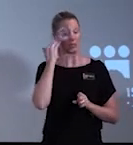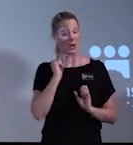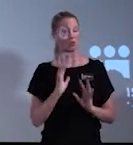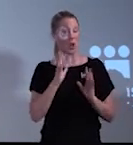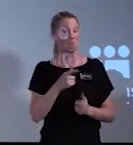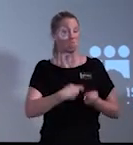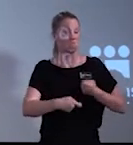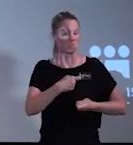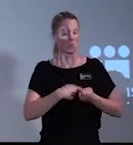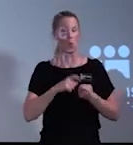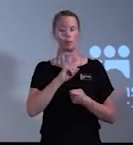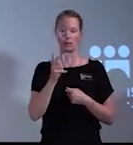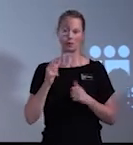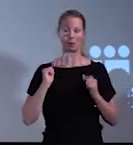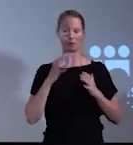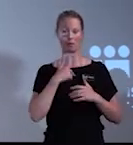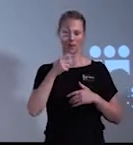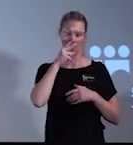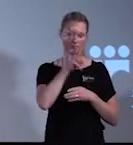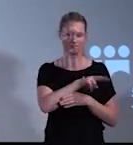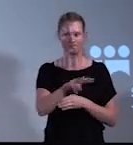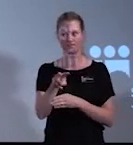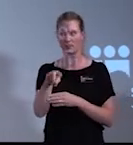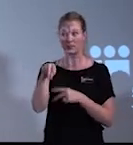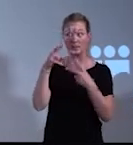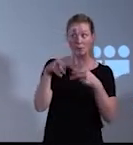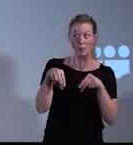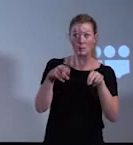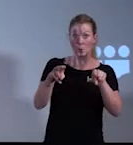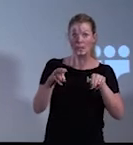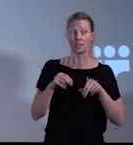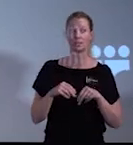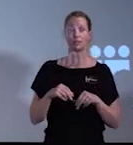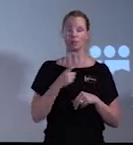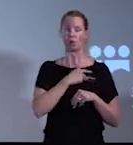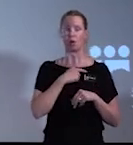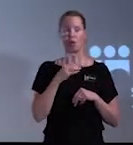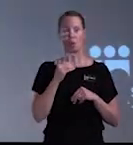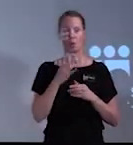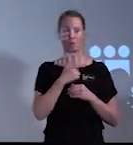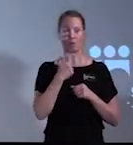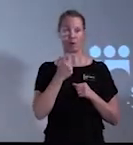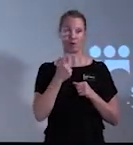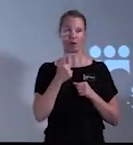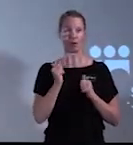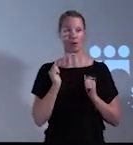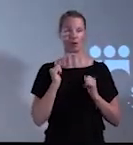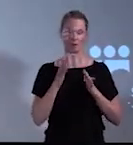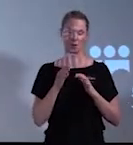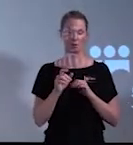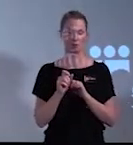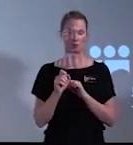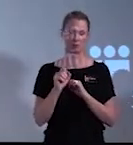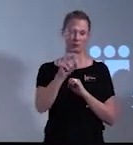göra det. Sen har ju vi tittar jag på våran jurist, och visst är det så att det kommer behöva vända